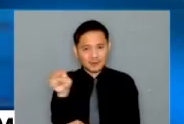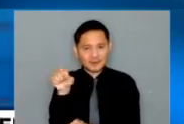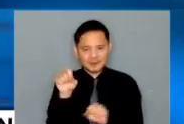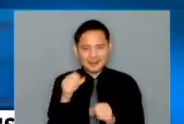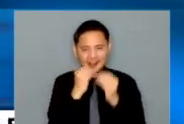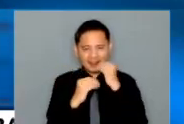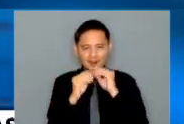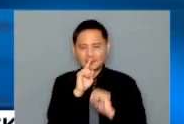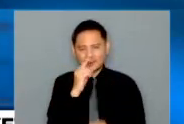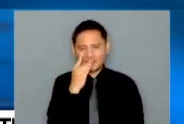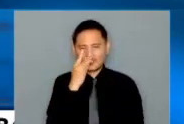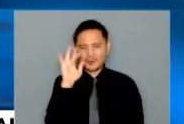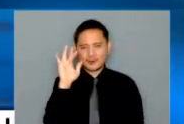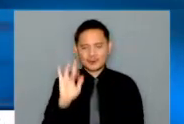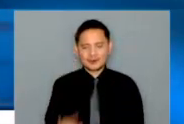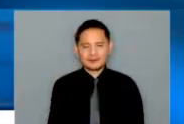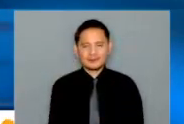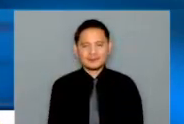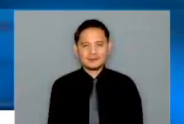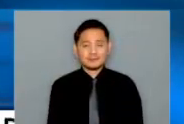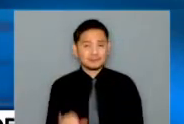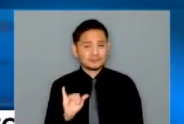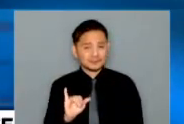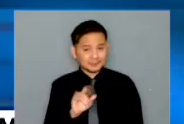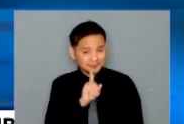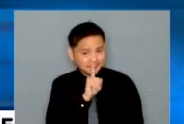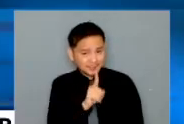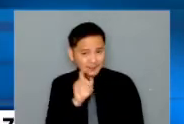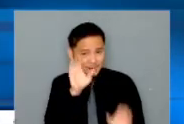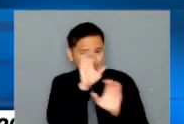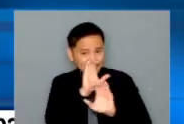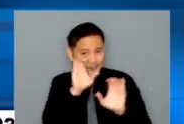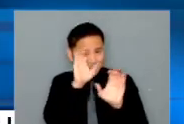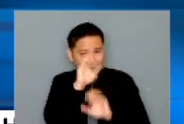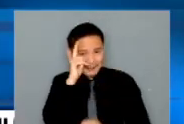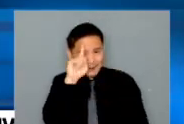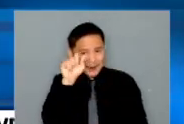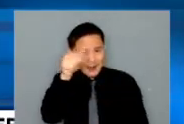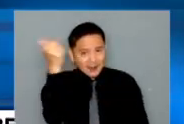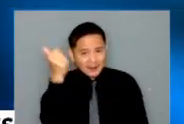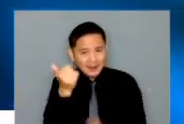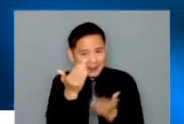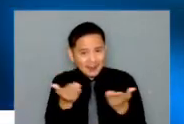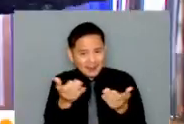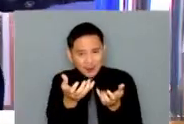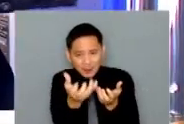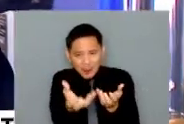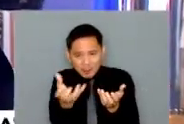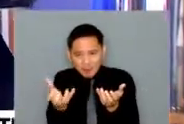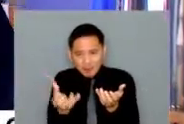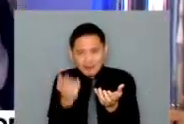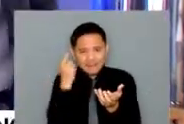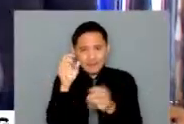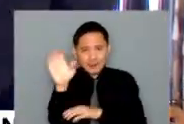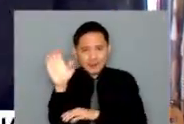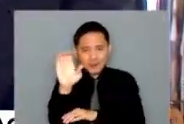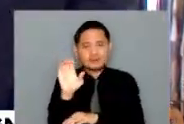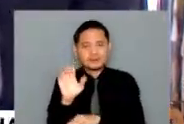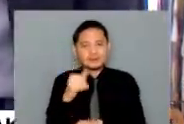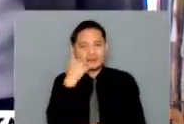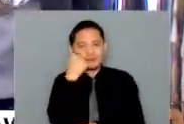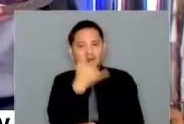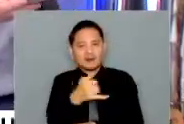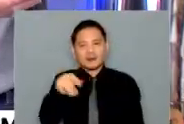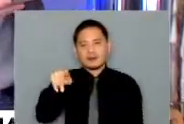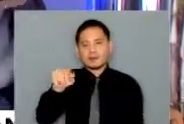ng kakaibang pagkain o ihahain ngayong holiday season, kontakin nyo na ulit ang Patricia Special